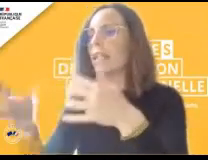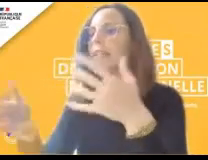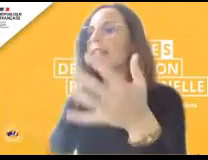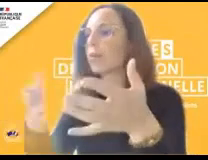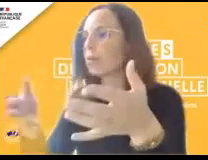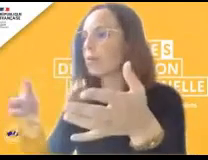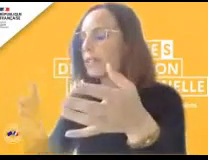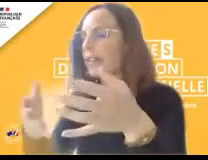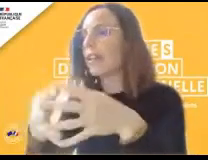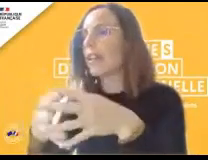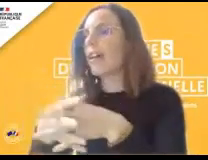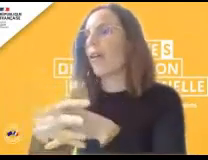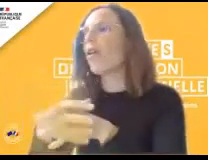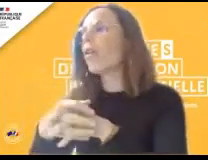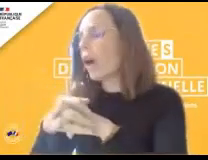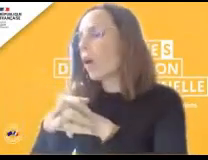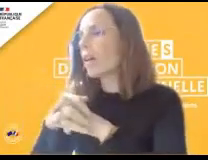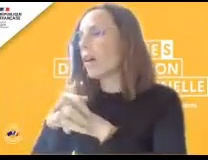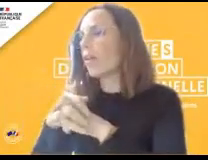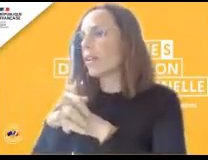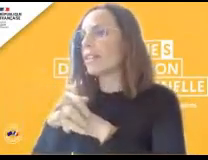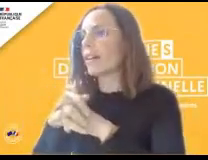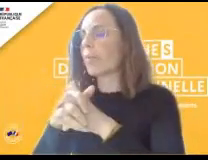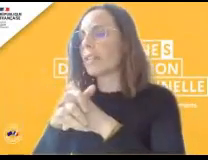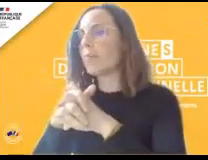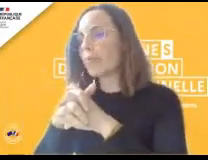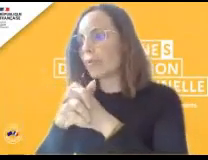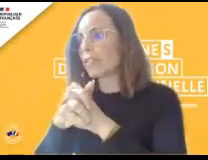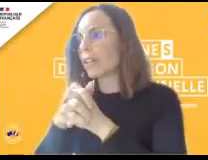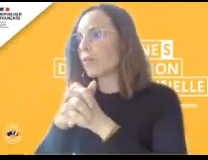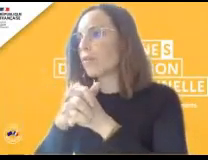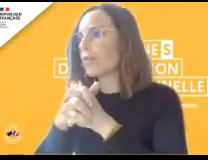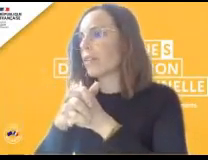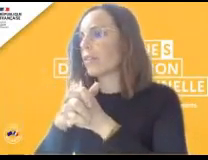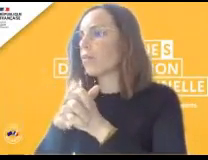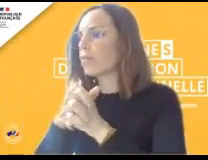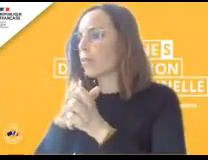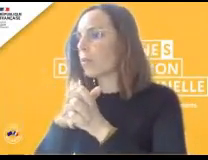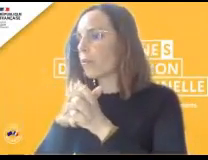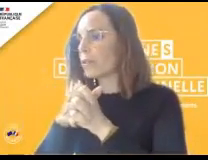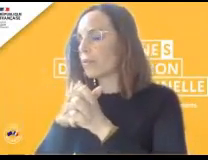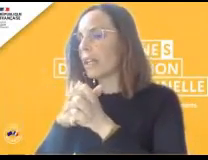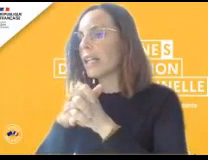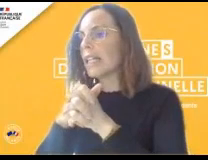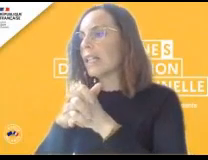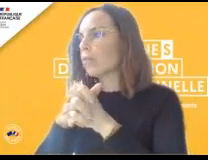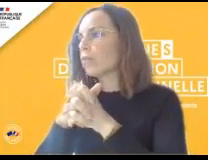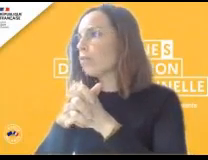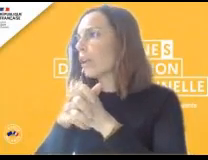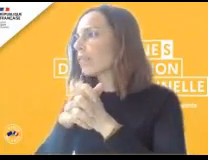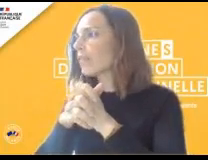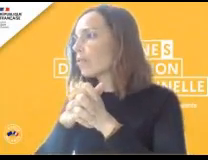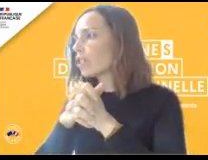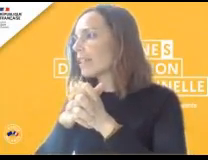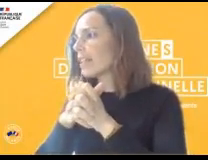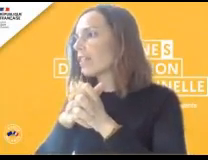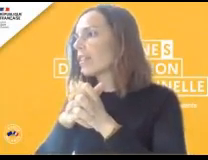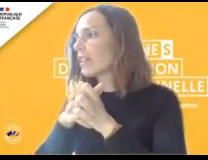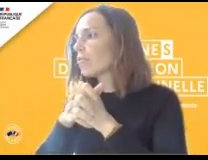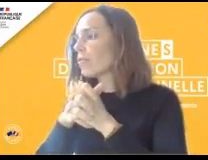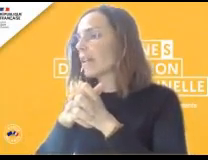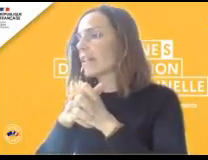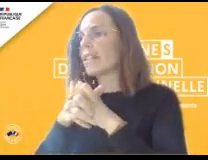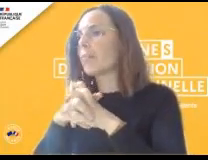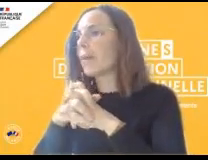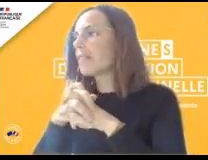métier, ou qui hésitent entre deux idées, là, on va les accompagner plutôt dans le cadre du conseil en évolution professionnelle. Donc, tout à l'heure, dans le chat, il y avait